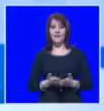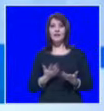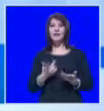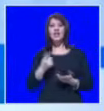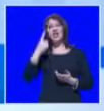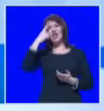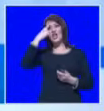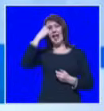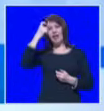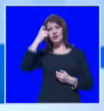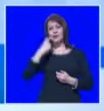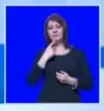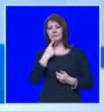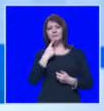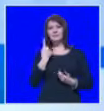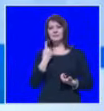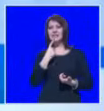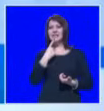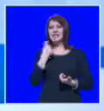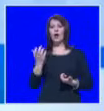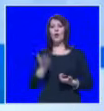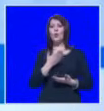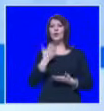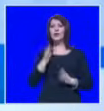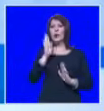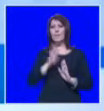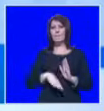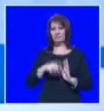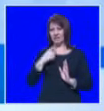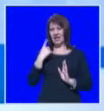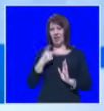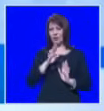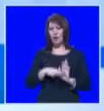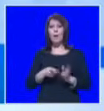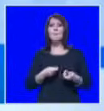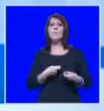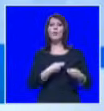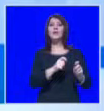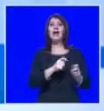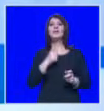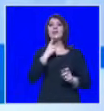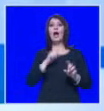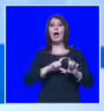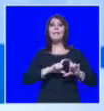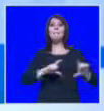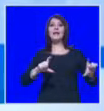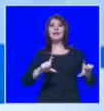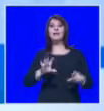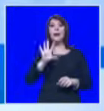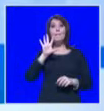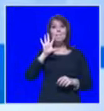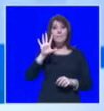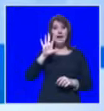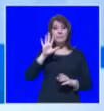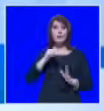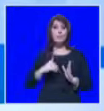Чаталджа. Как така за година и по-малко от година продавате апартамент с разлика 5 пъти